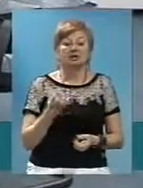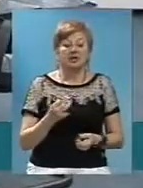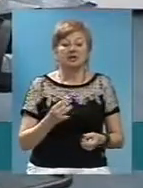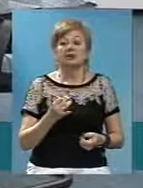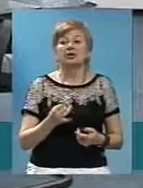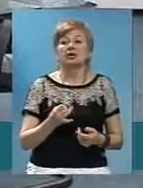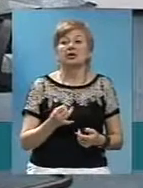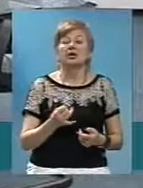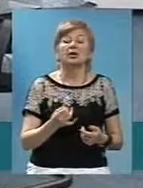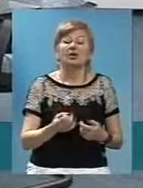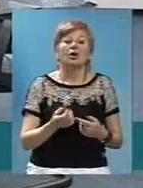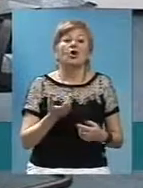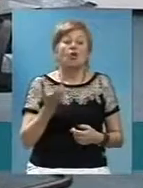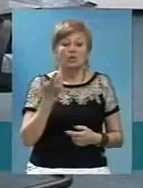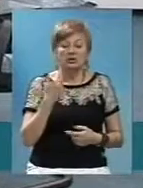доба, коли влада,